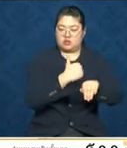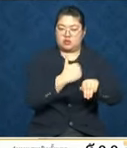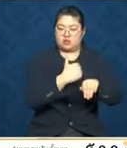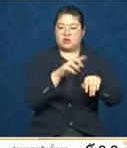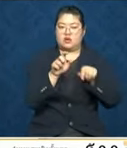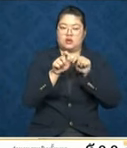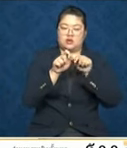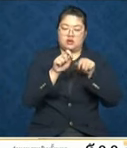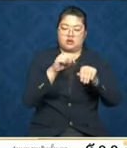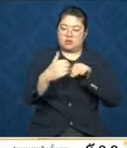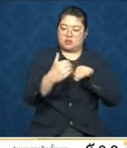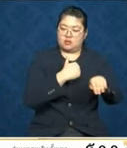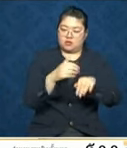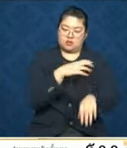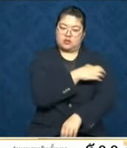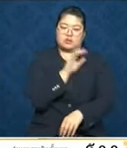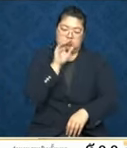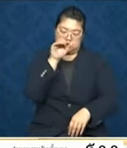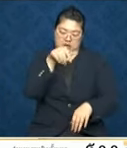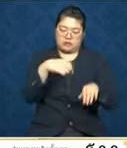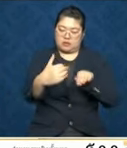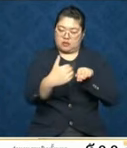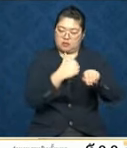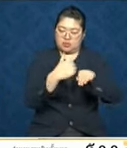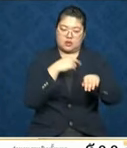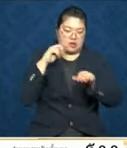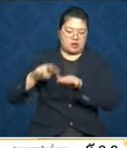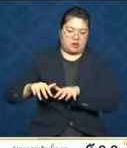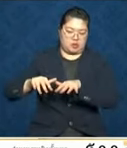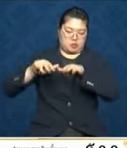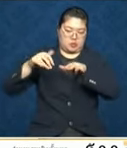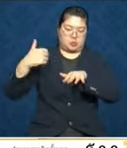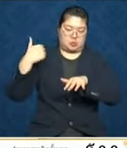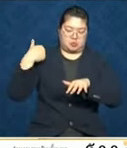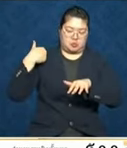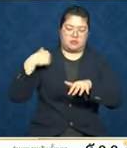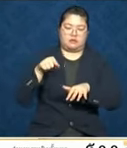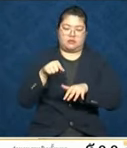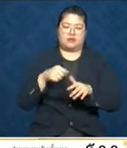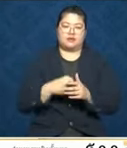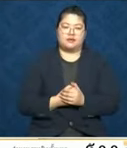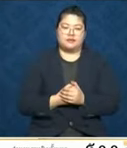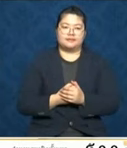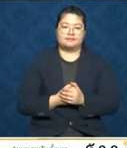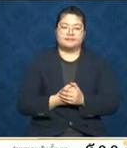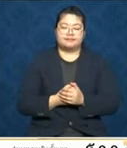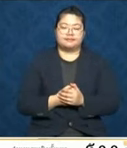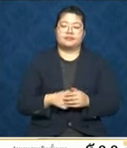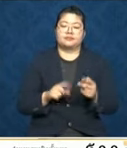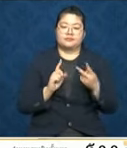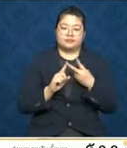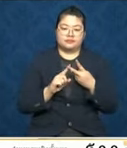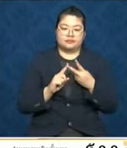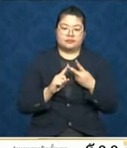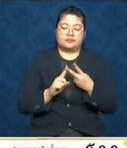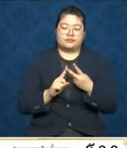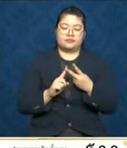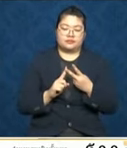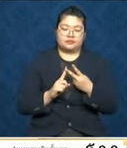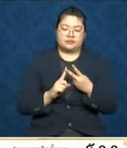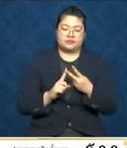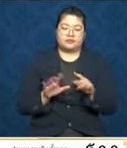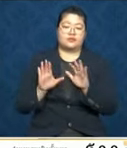ำนวยและพื้นที่เทศบาลพันนานิคมและเทศบาลพันนานครอำเภอพันนานิคมค่ะสำหรับหน่วยงานที่สองนะคะดิฉันขอฝากเรื่